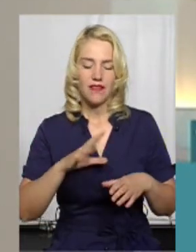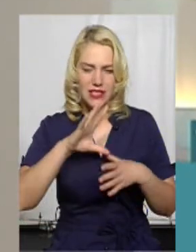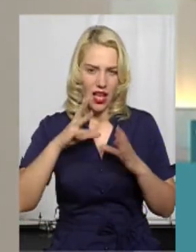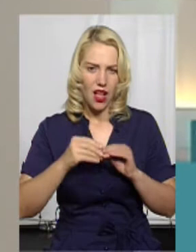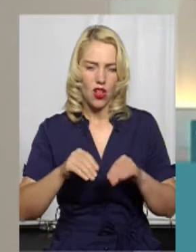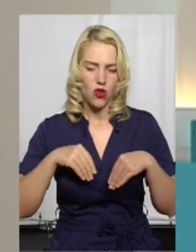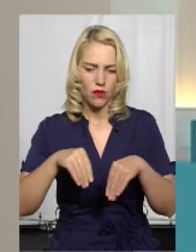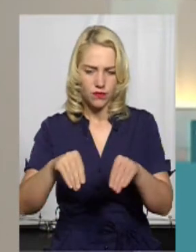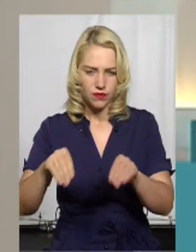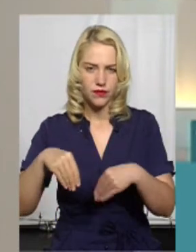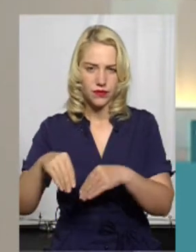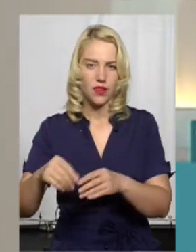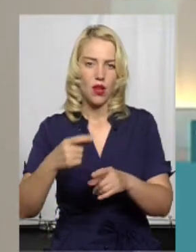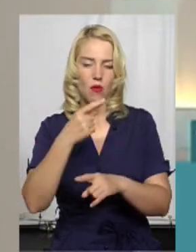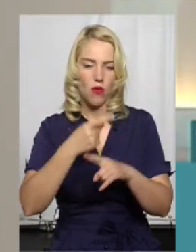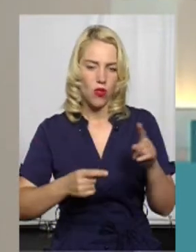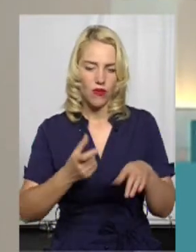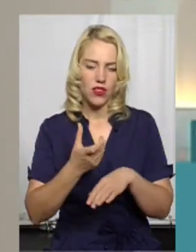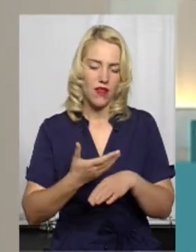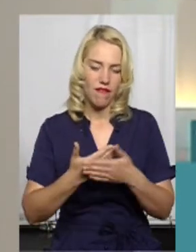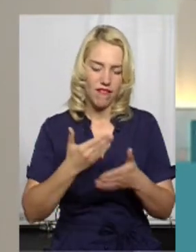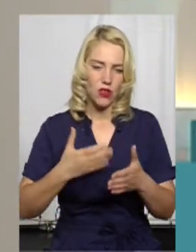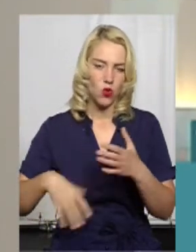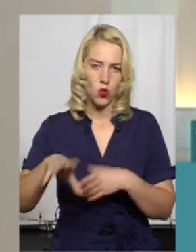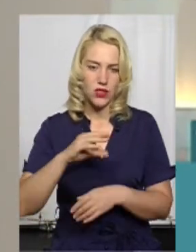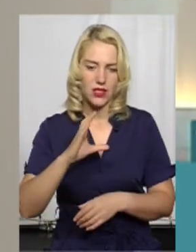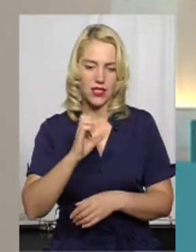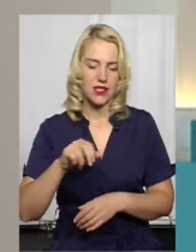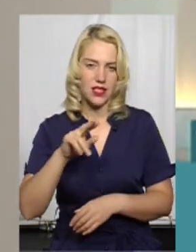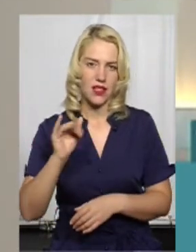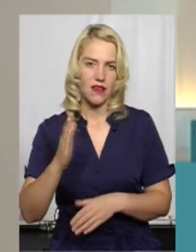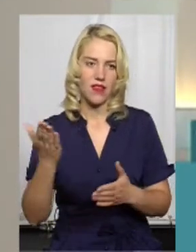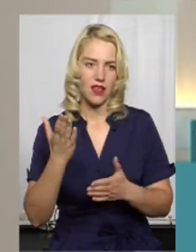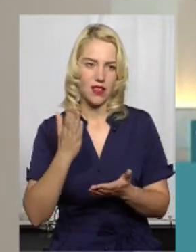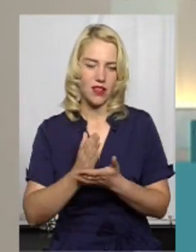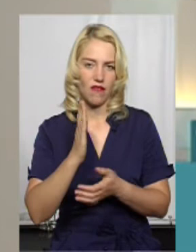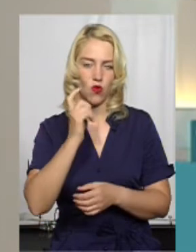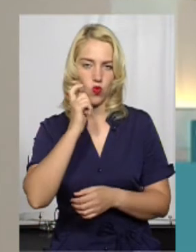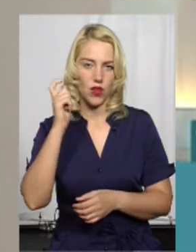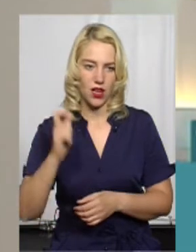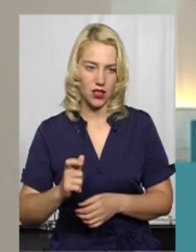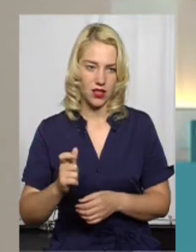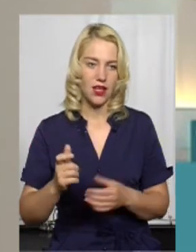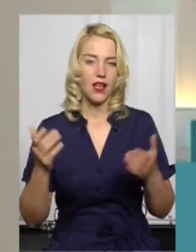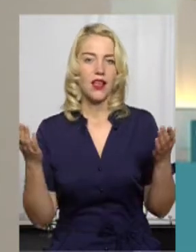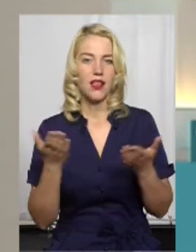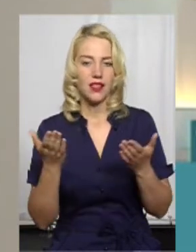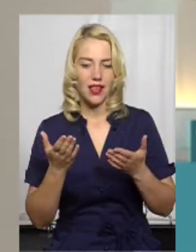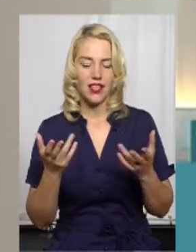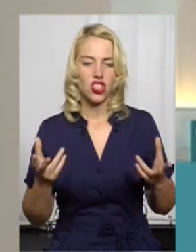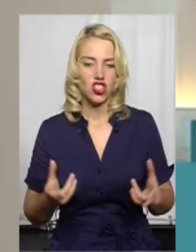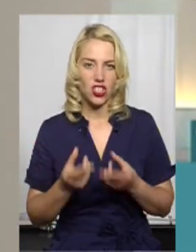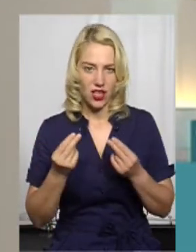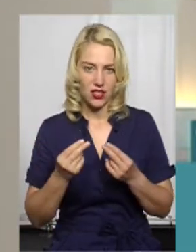горіхових насаджень становить понад половину від усіх садів, які є в Україні. Які